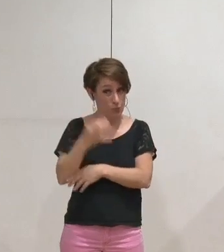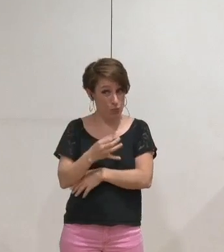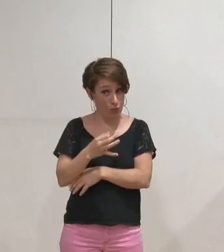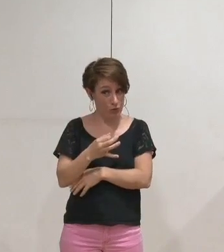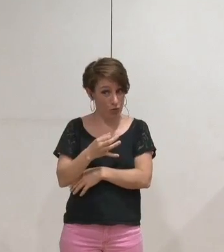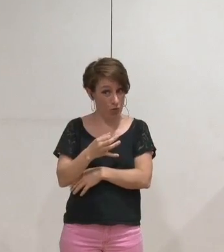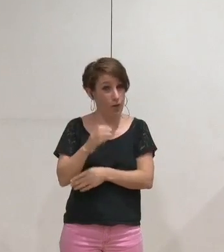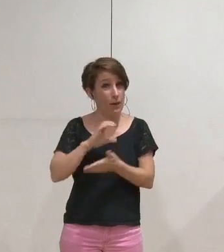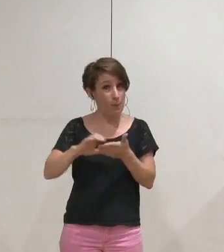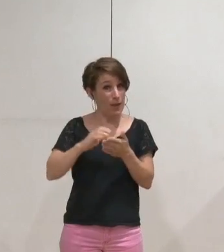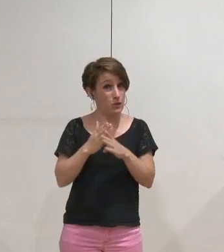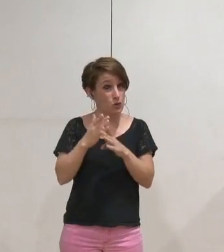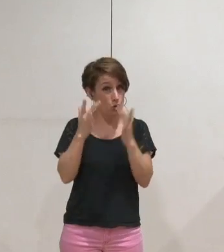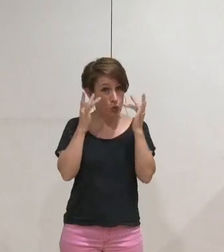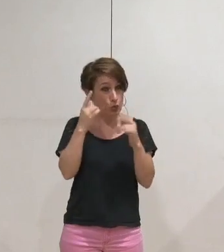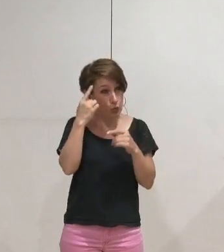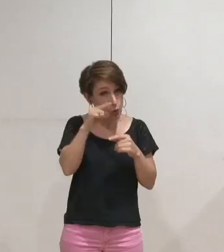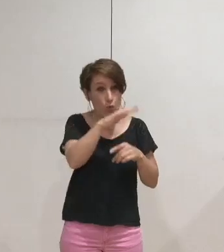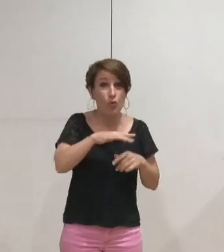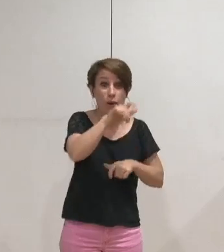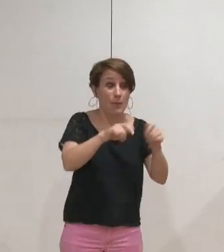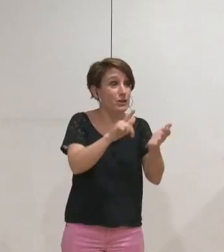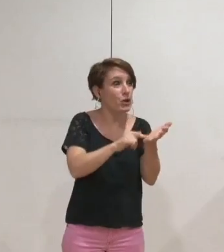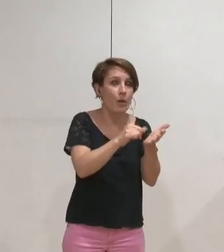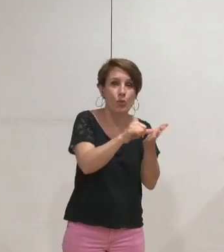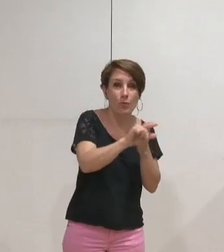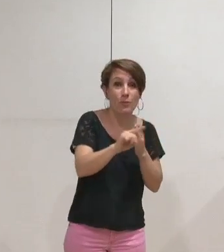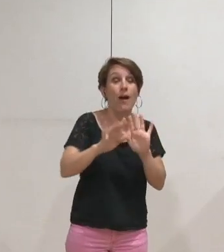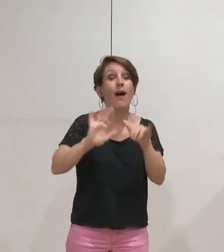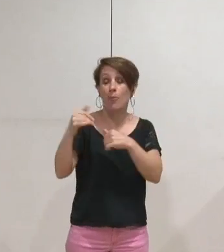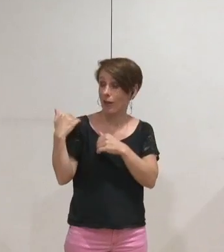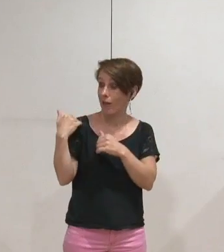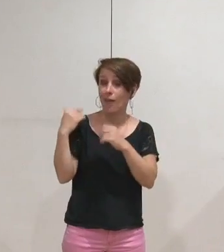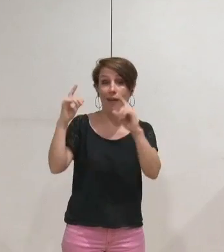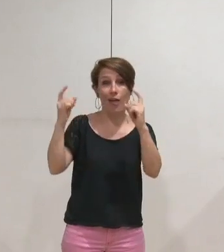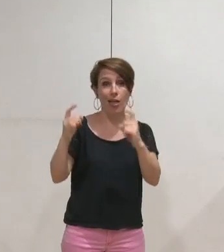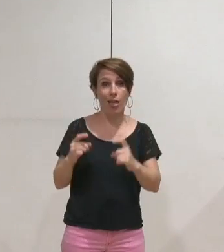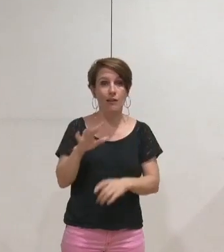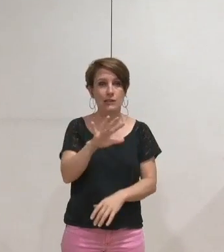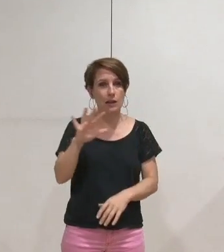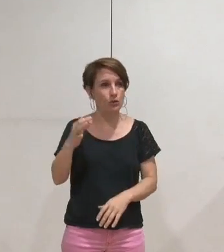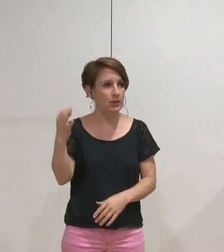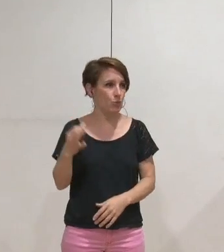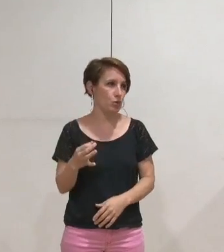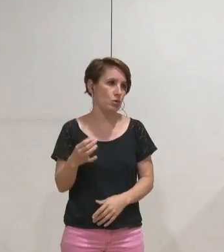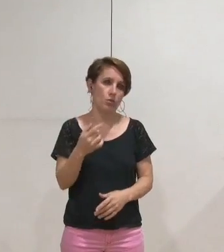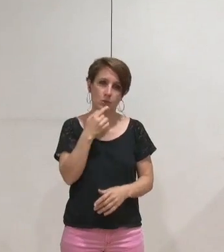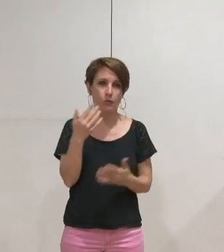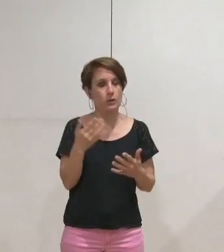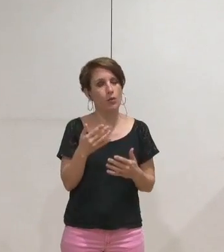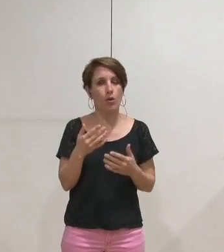imposables et on est arrivé en 2014-25 à 55 %. on est sur un effet guichet un effet